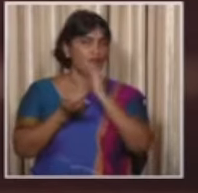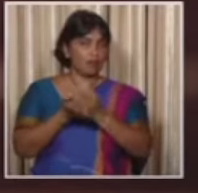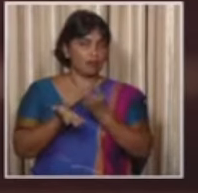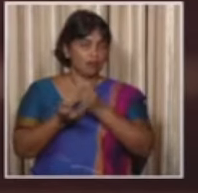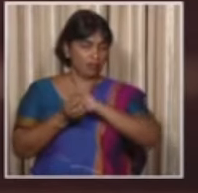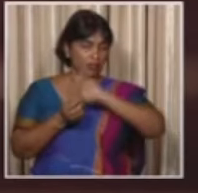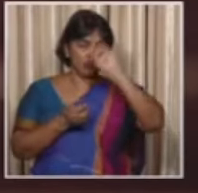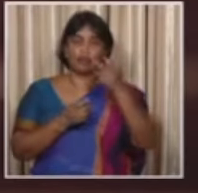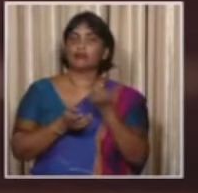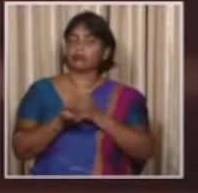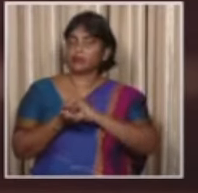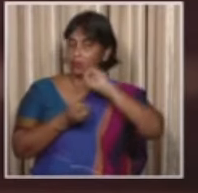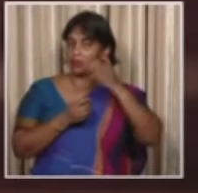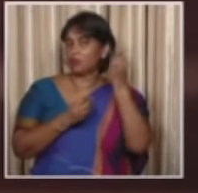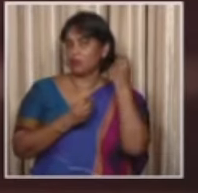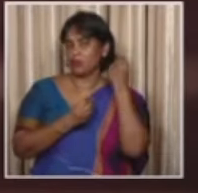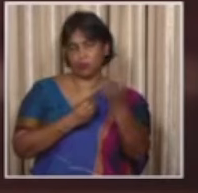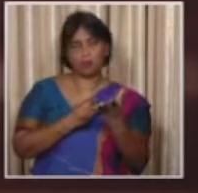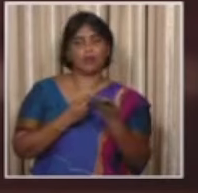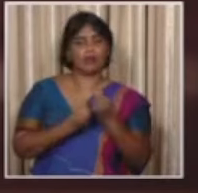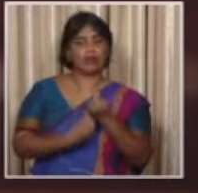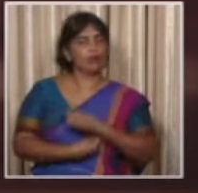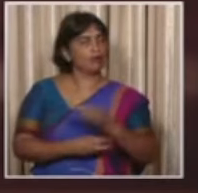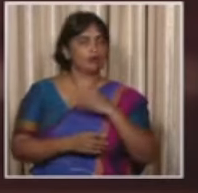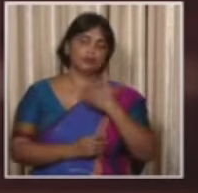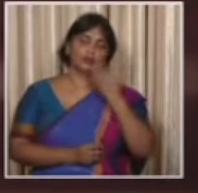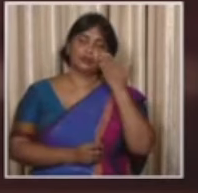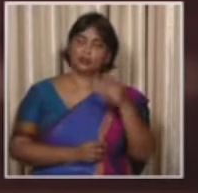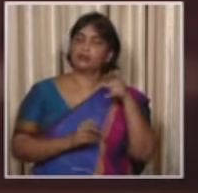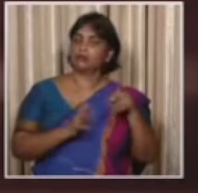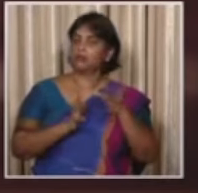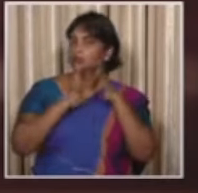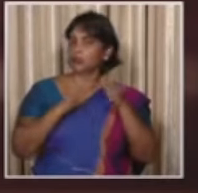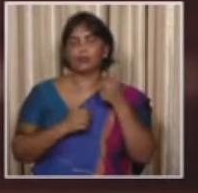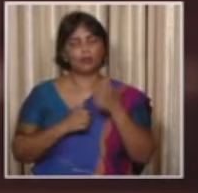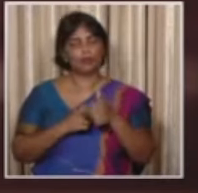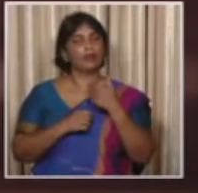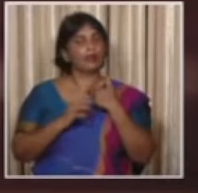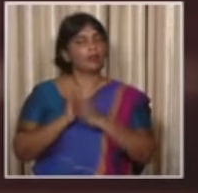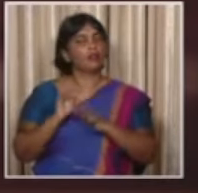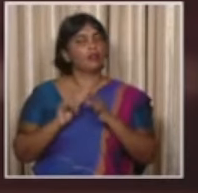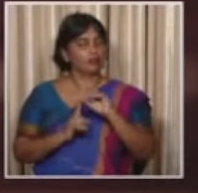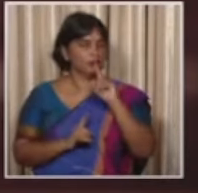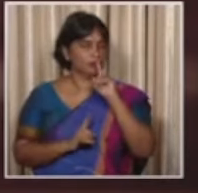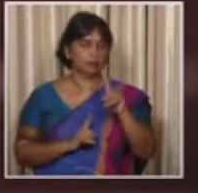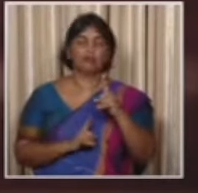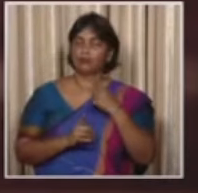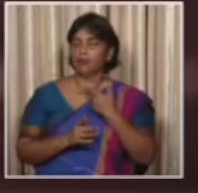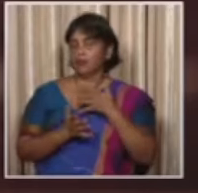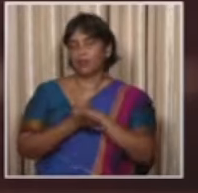රටේ ජාතික අරමුදලකින් කරන මුදල් නාස්තියක් හැටියට මම දකින්නේ. ඒක ඉතාමත් වැදගත්. මම අමතුමාට එකක් සතුටු